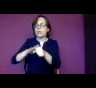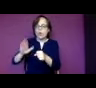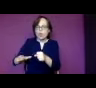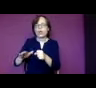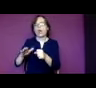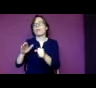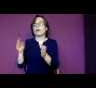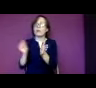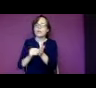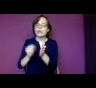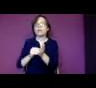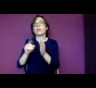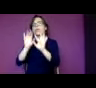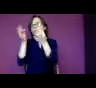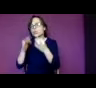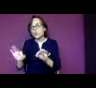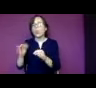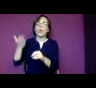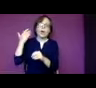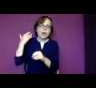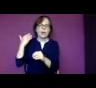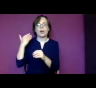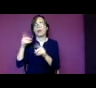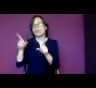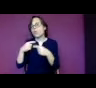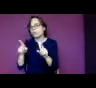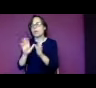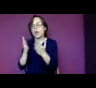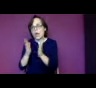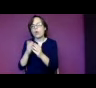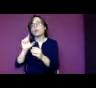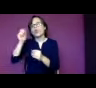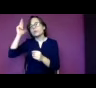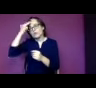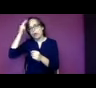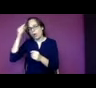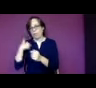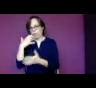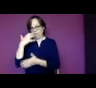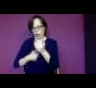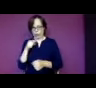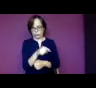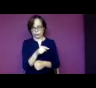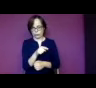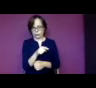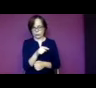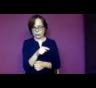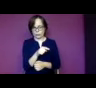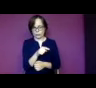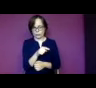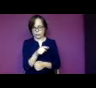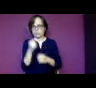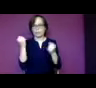kanonach sztuki, w kanonach lektur, w muzyce, kliszami. Operujemy nimi w jakiejś takiej formie